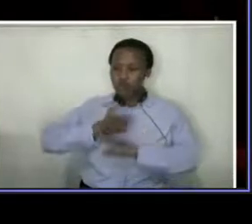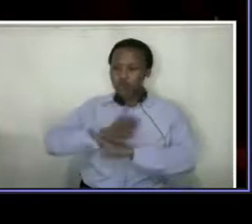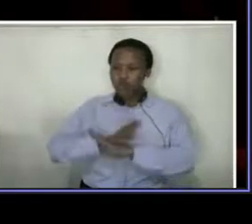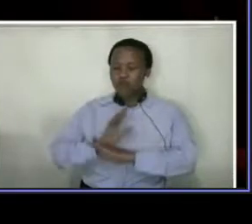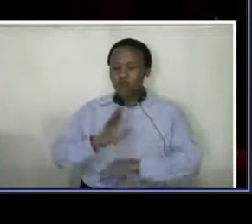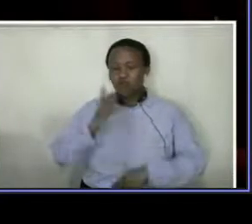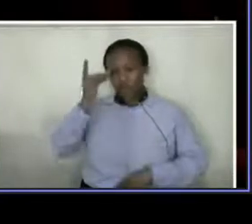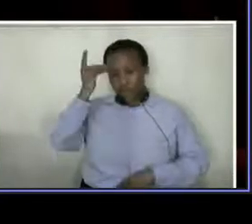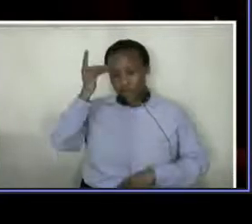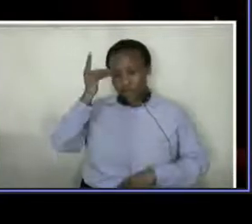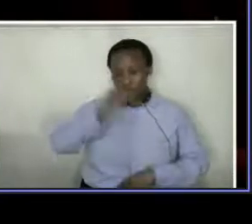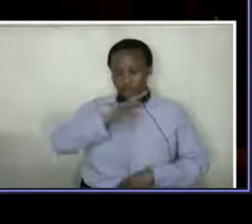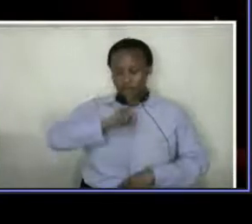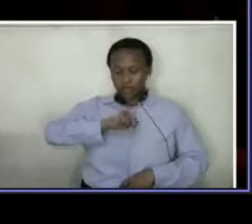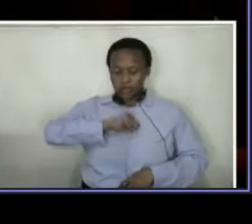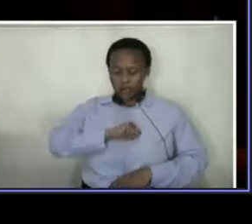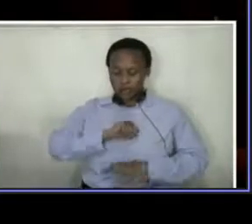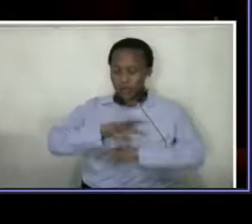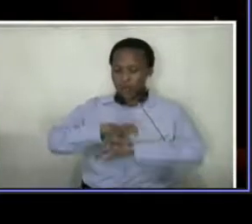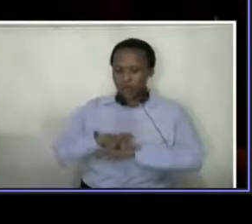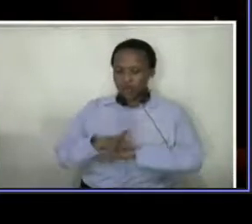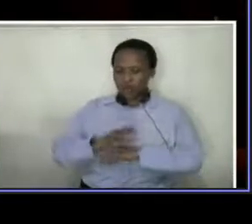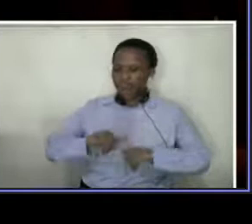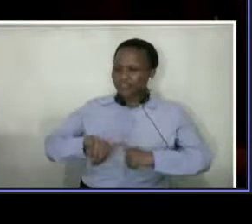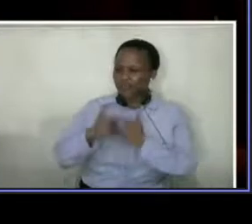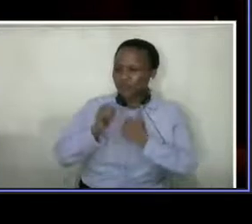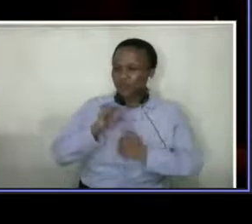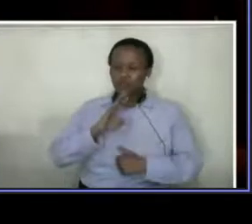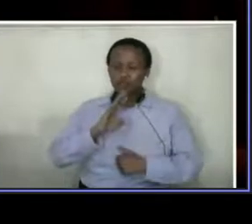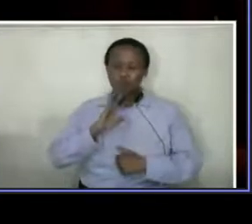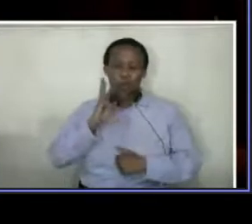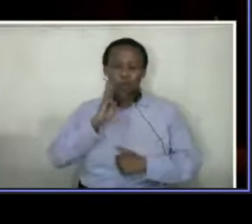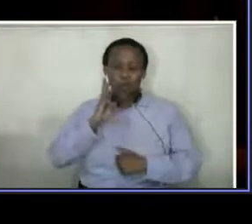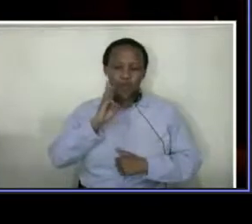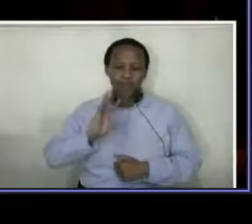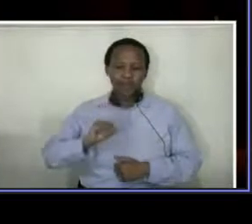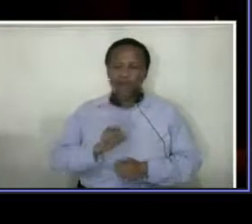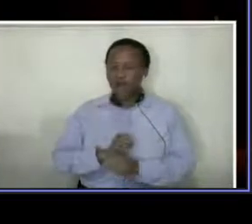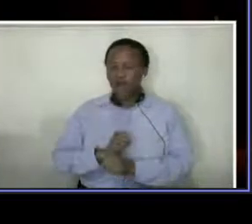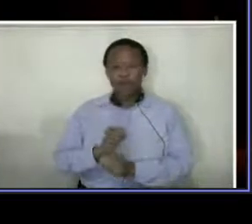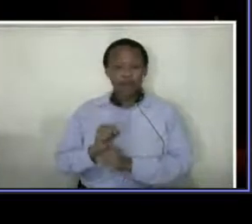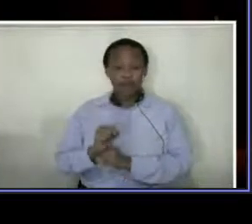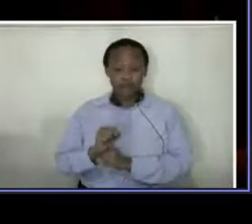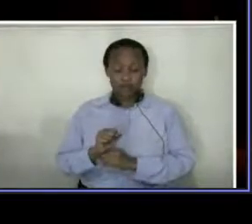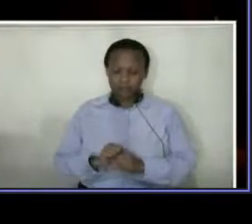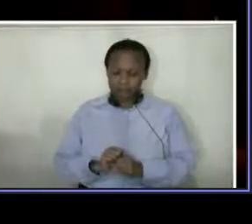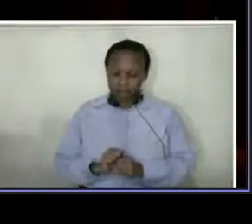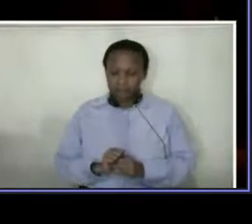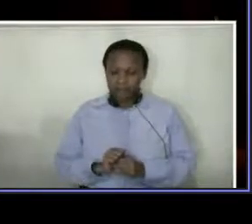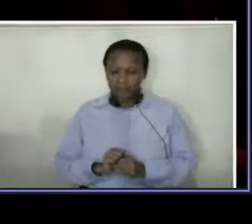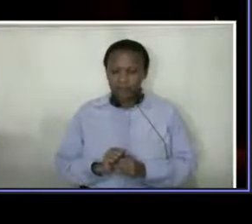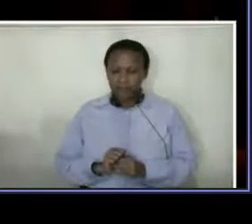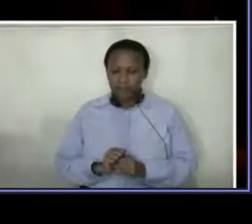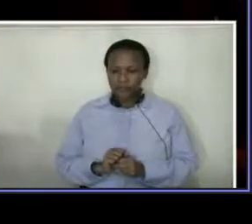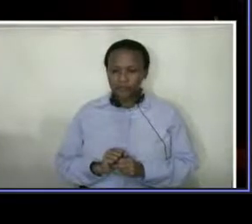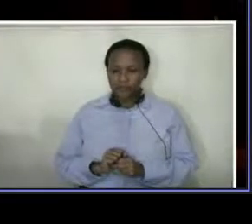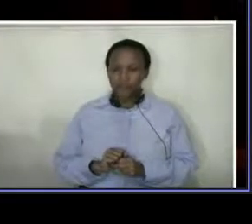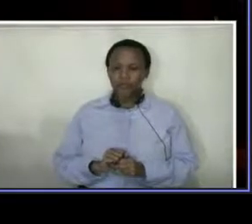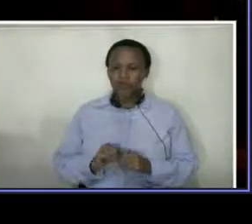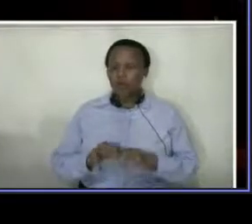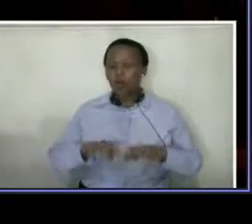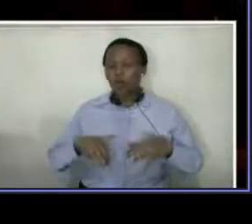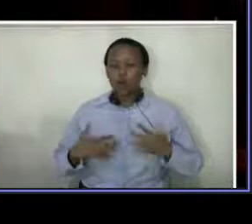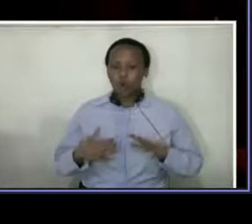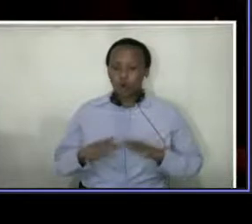eseyimeya yesifazane. Kaze kube khona ucwaningo lokucwaninga amabhuku olunogcobo futhi akaze alandelwe iphunga